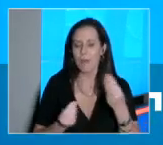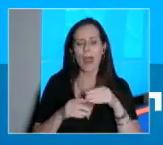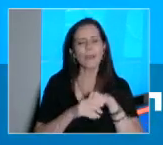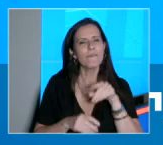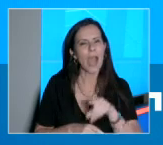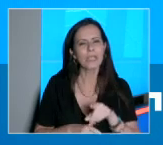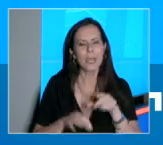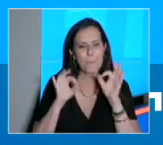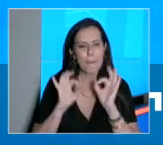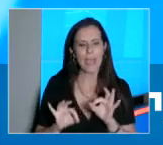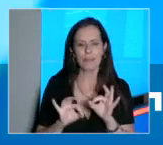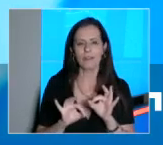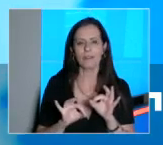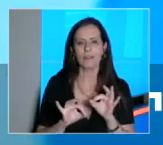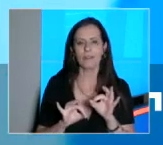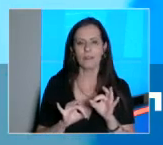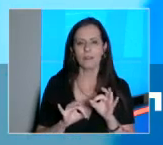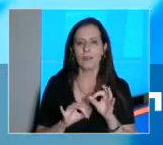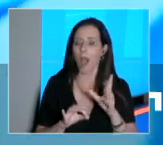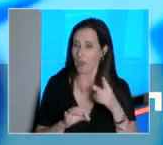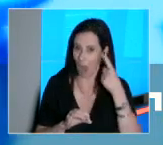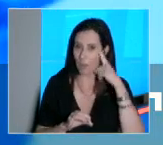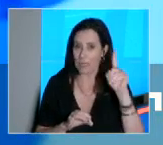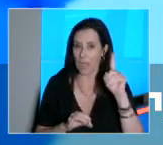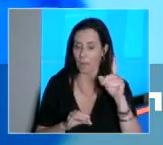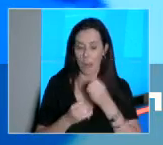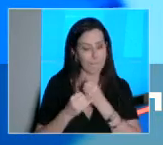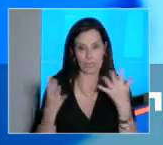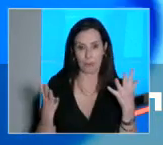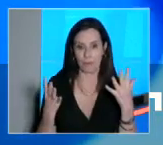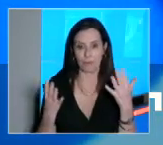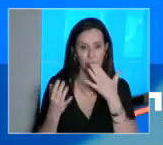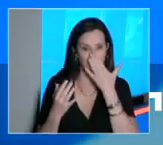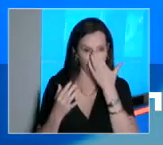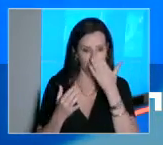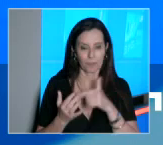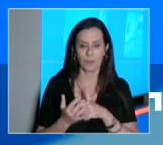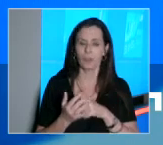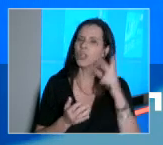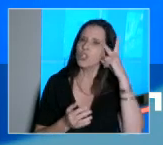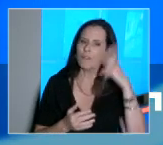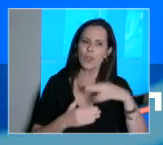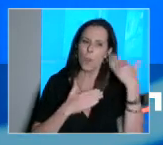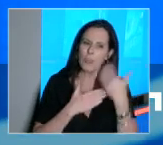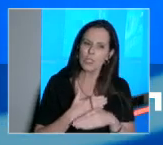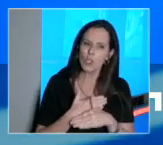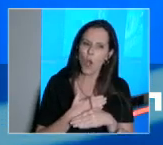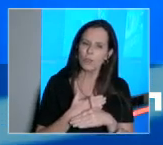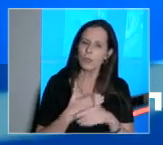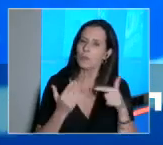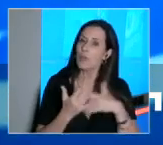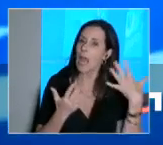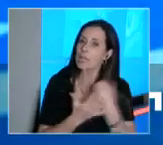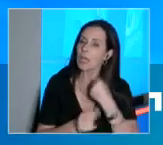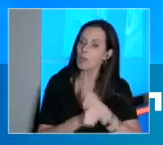הזה באמת באמת יצא המיזם המאוד מאוד מדהים הזה. שהבנו בסופו של דבר, כדי